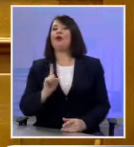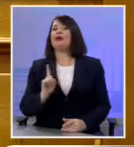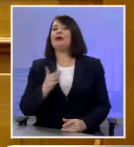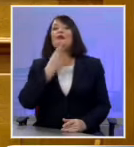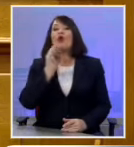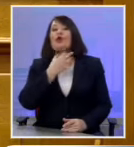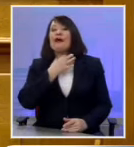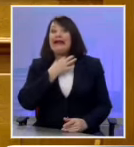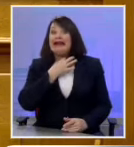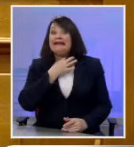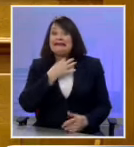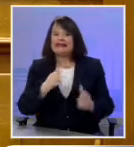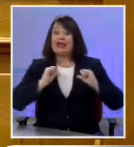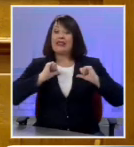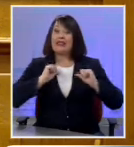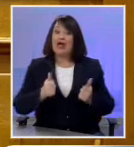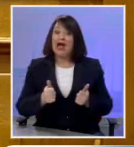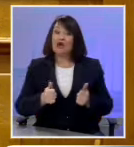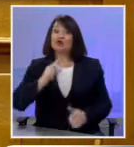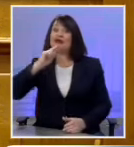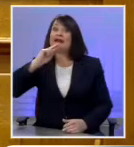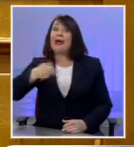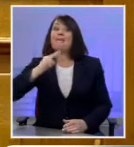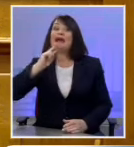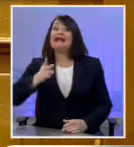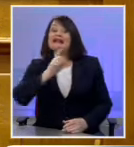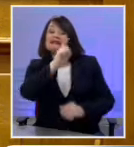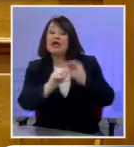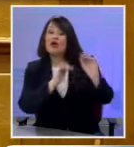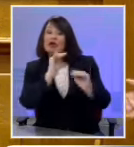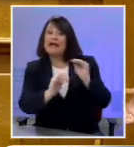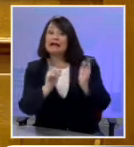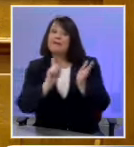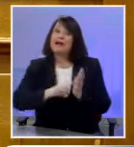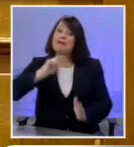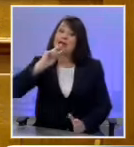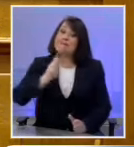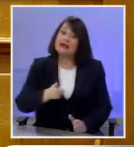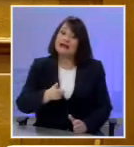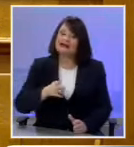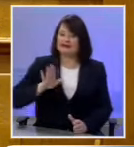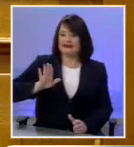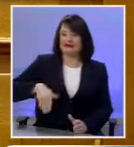Διότι χρειάζεται να βρείτε το θάρρος να απαντήσετε σε ερωτήματα. Και επειδή έκανα